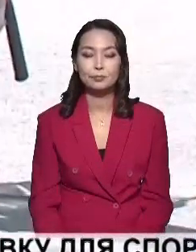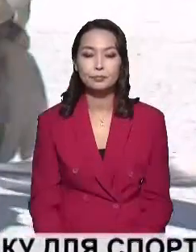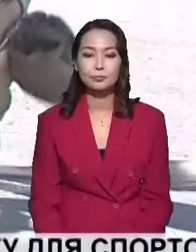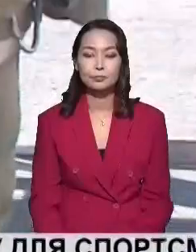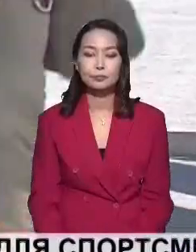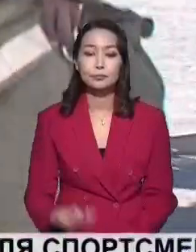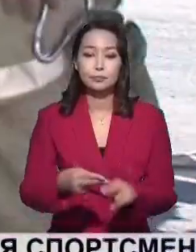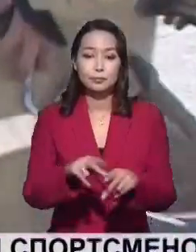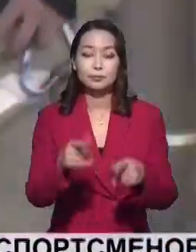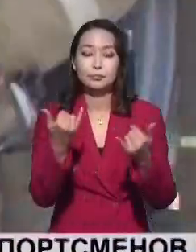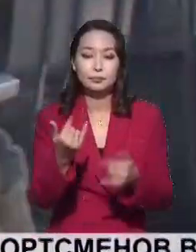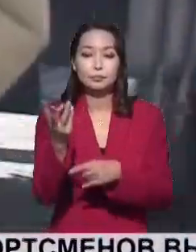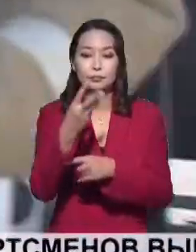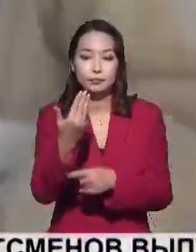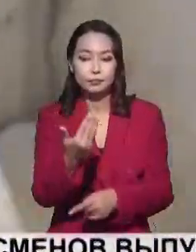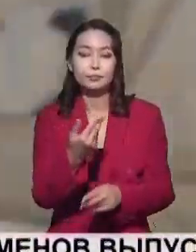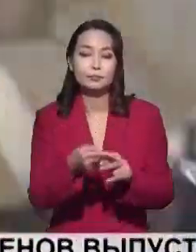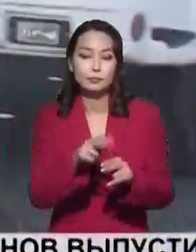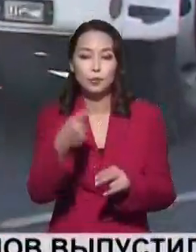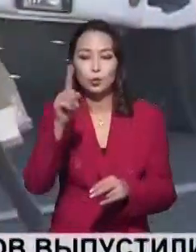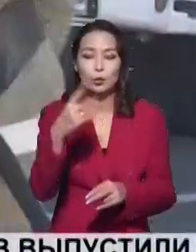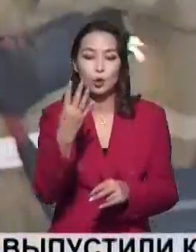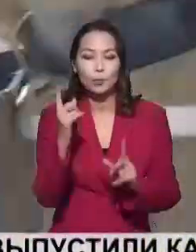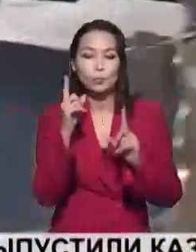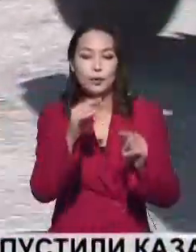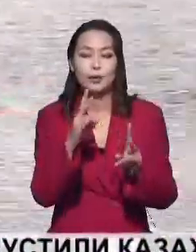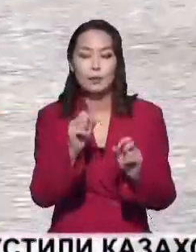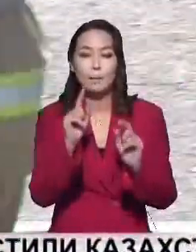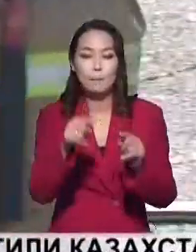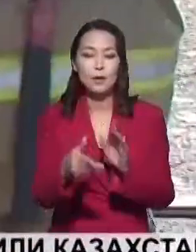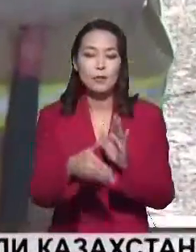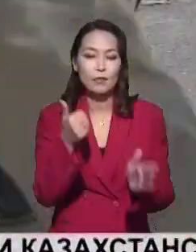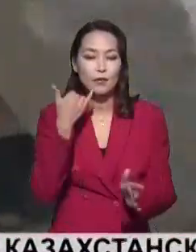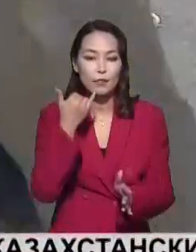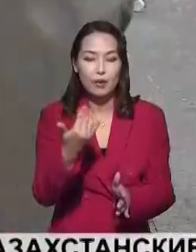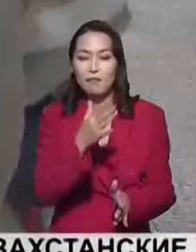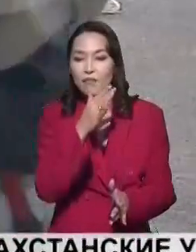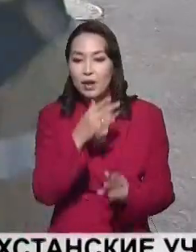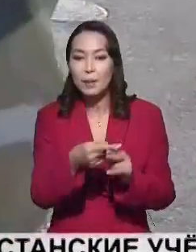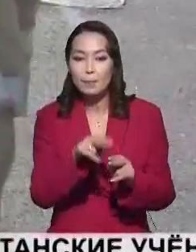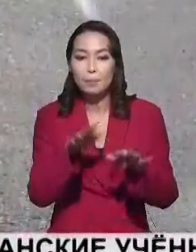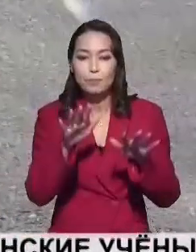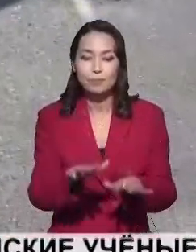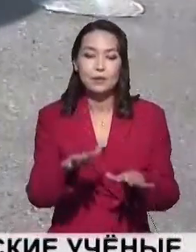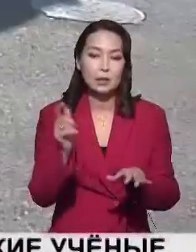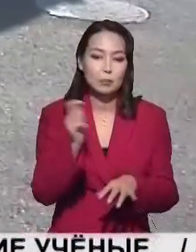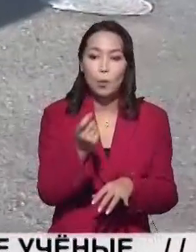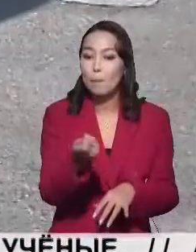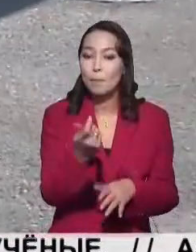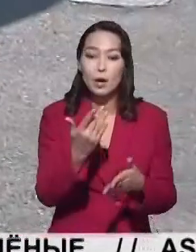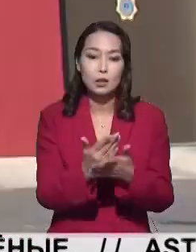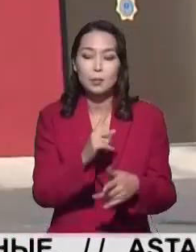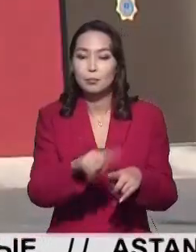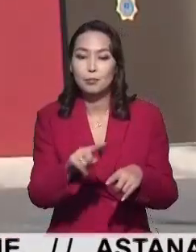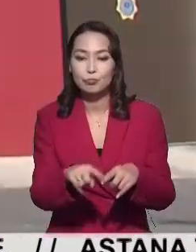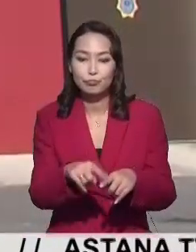Именно так огнеборцы пожарной части номер 4 выезжают на поступивший выезд. Времени на сборы и прибытие на место происшествия немного. Нужно действовать